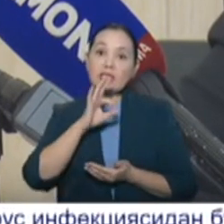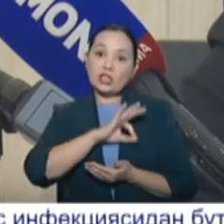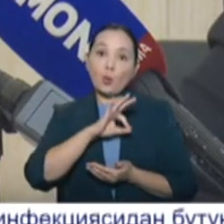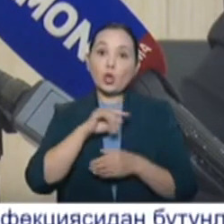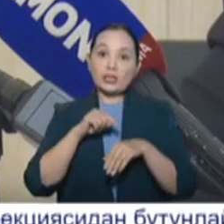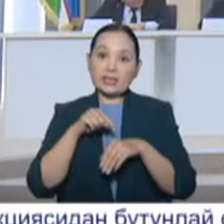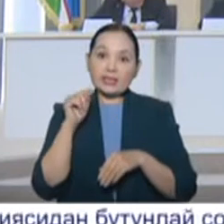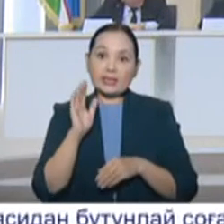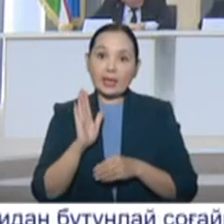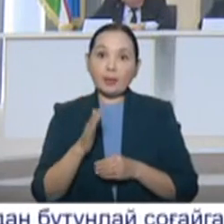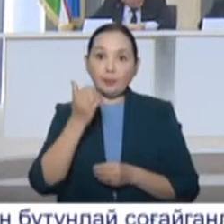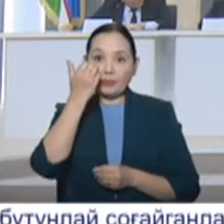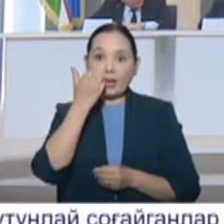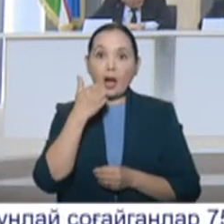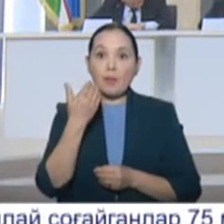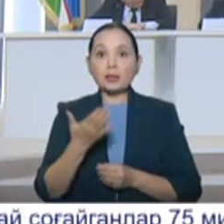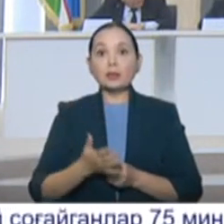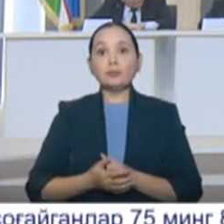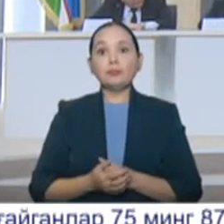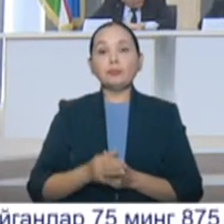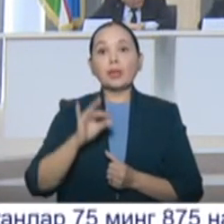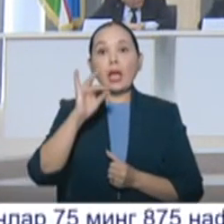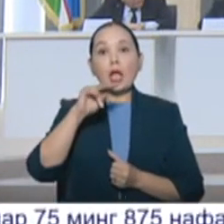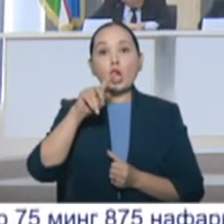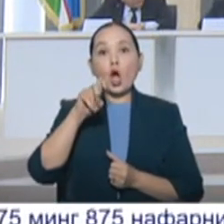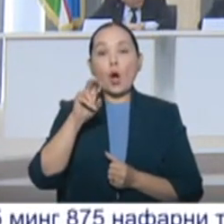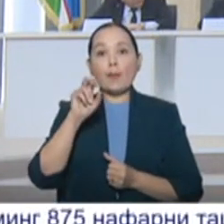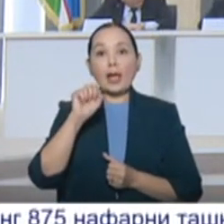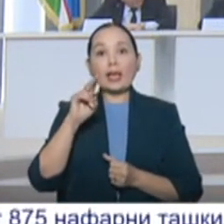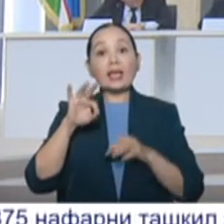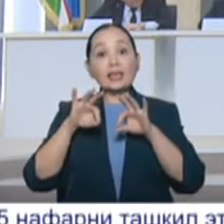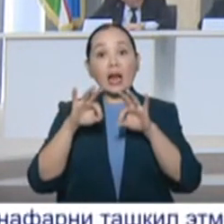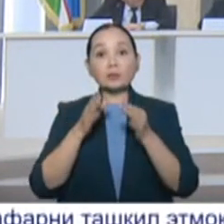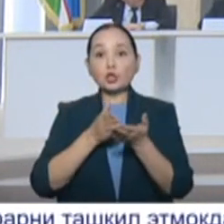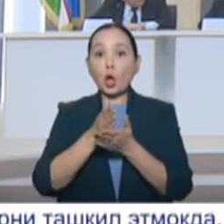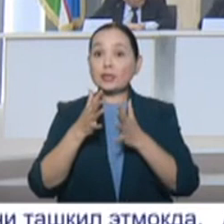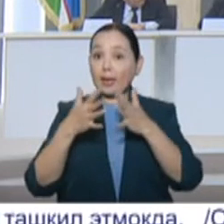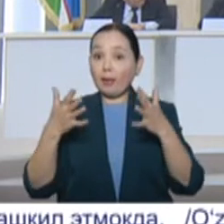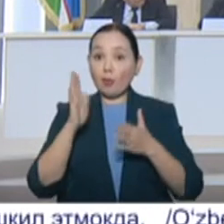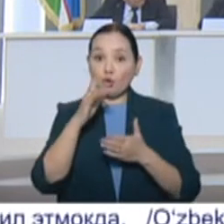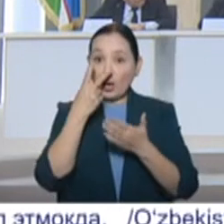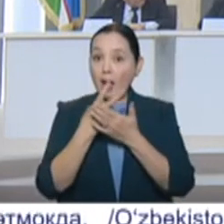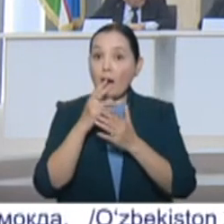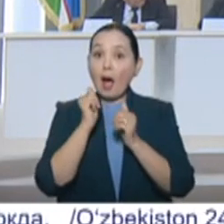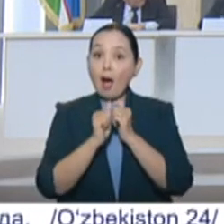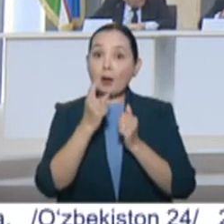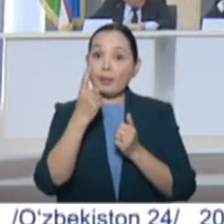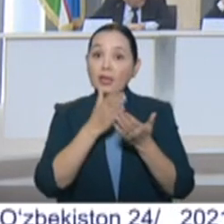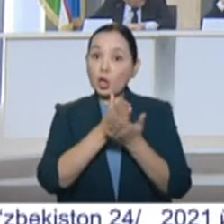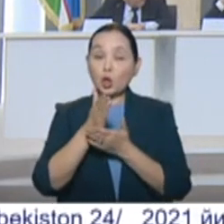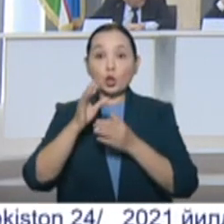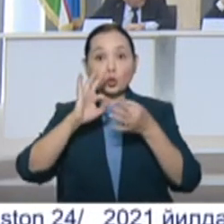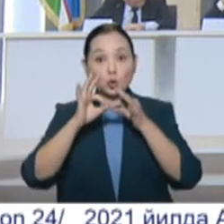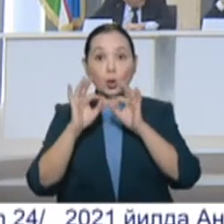sezadi. Rahmat. Ilhom aka, transport sohasi qanchalik keng bo'lishiga qaramasdan har bitta yo'nalishni chuqur tahlil qilib